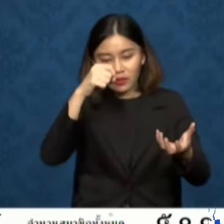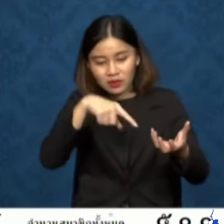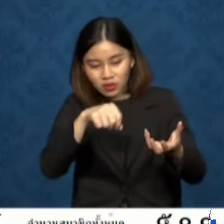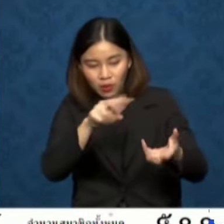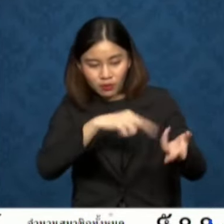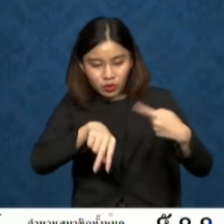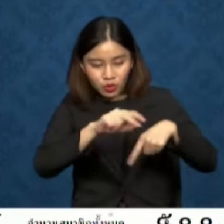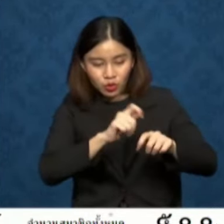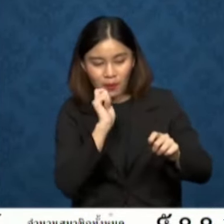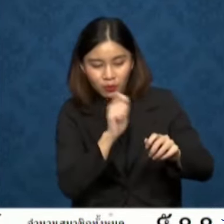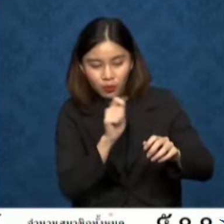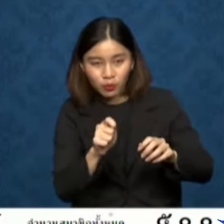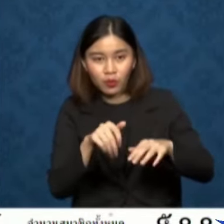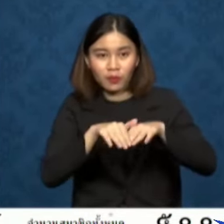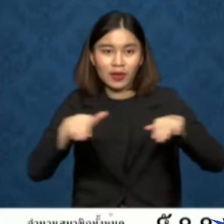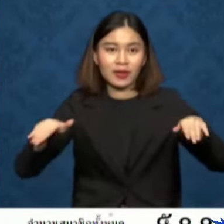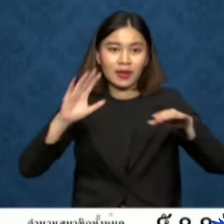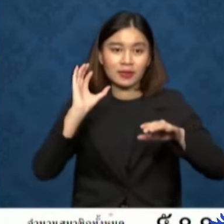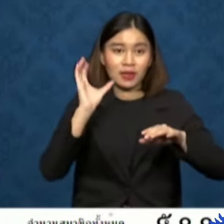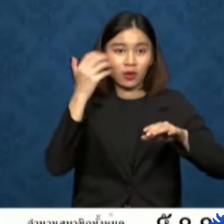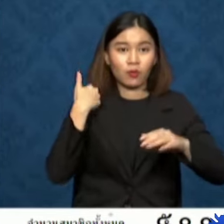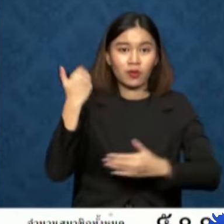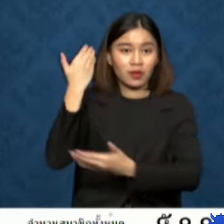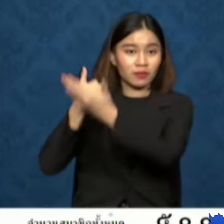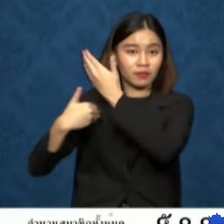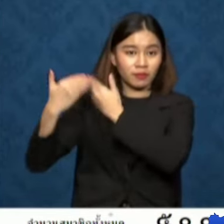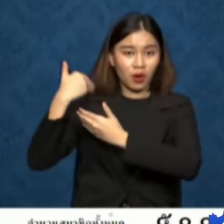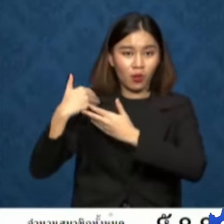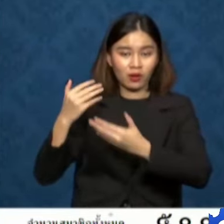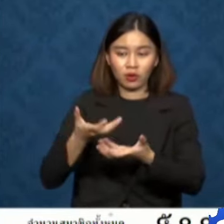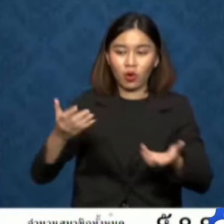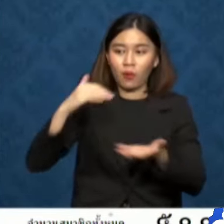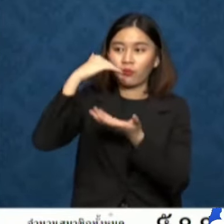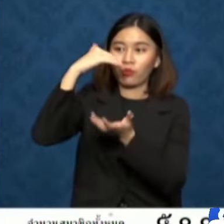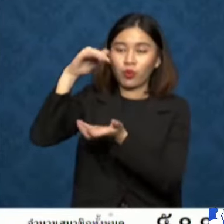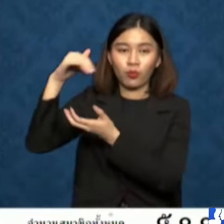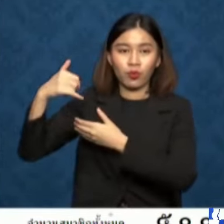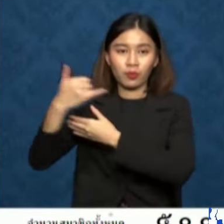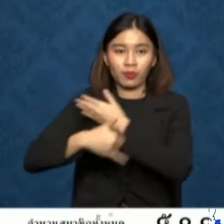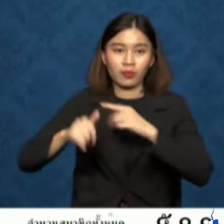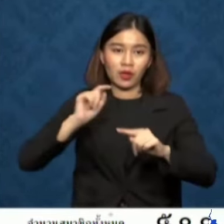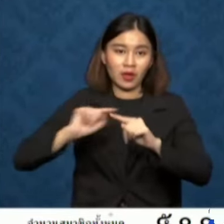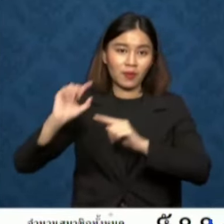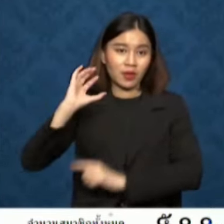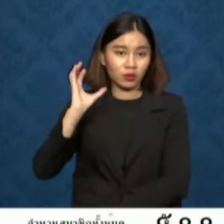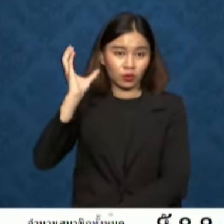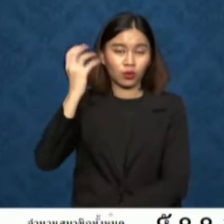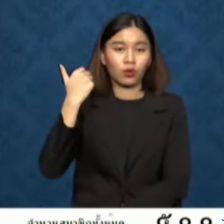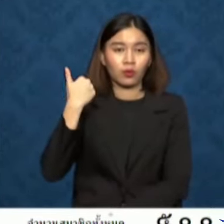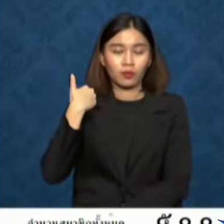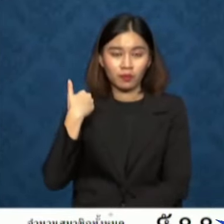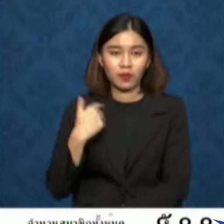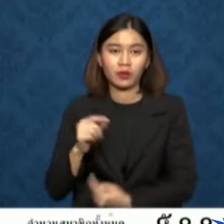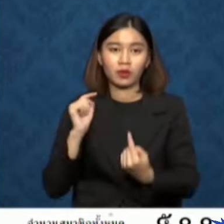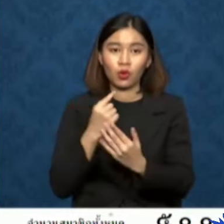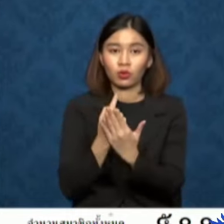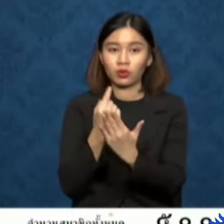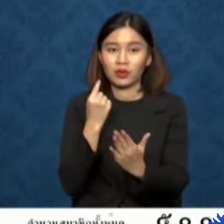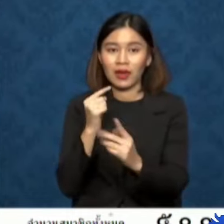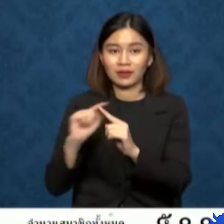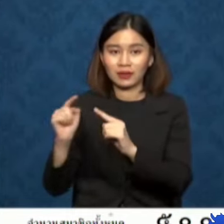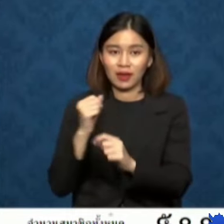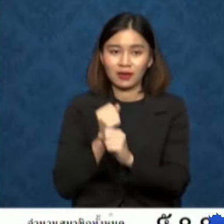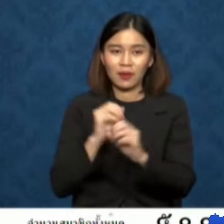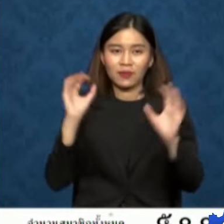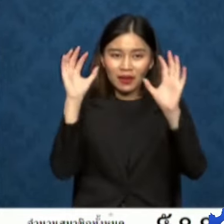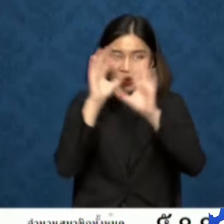พร้อมศัพท์ได้รับมาตรฐานสากลมีประวัติการส่งออกไปยังหลายประเทศทั่วโลกบลอกเกอร์เหล่านี้ครับที่